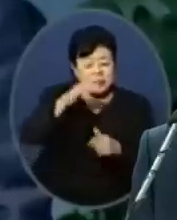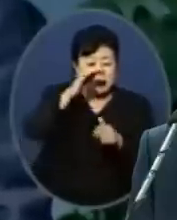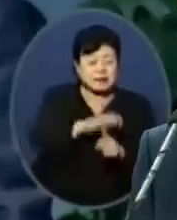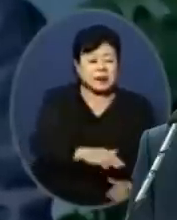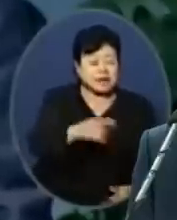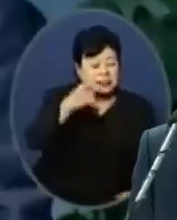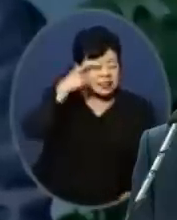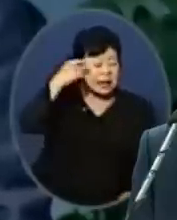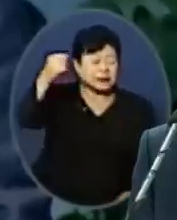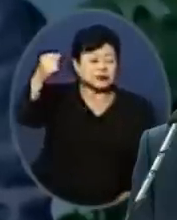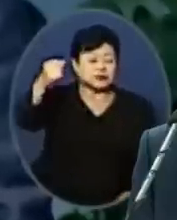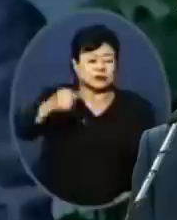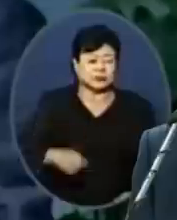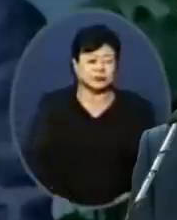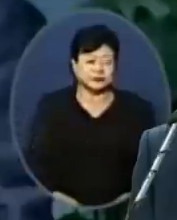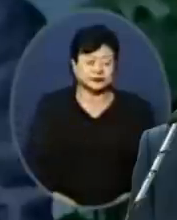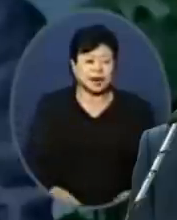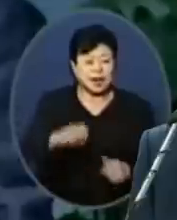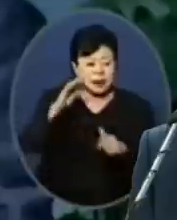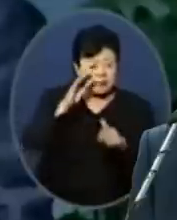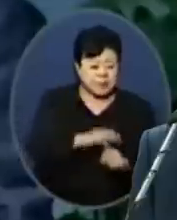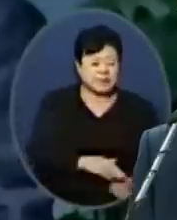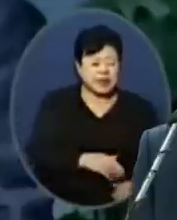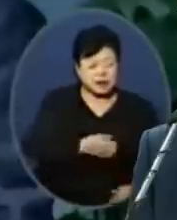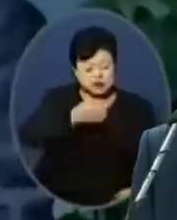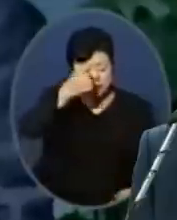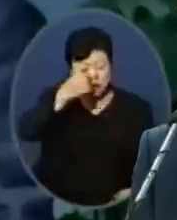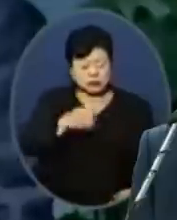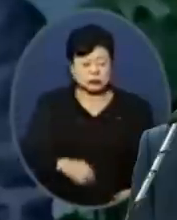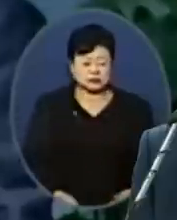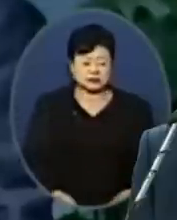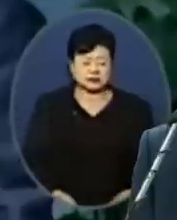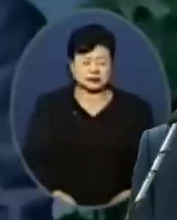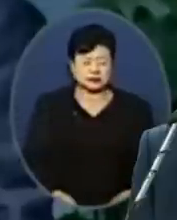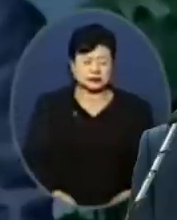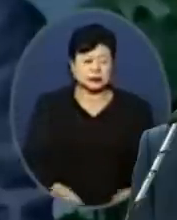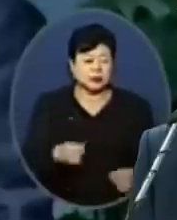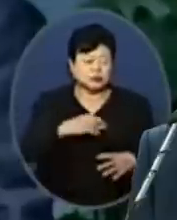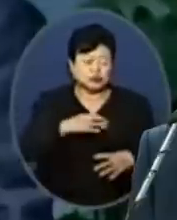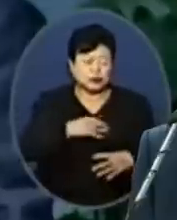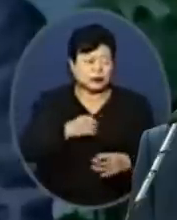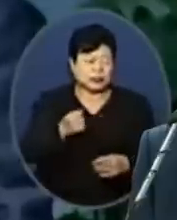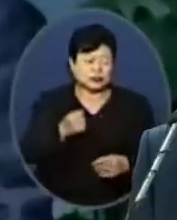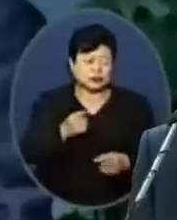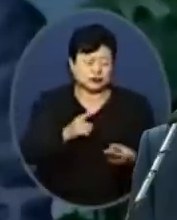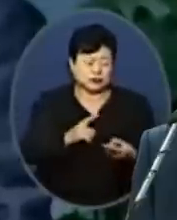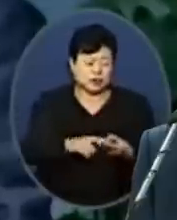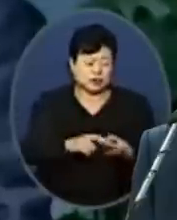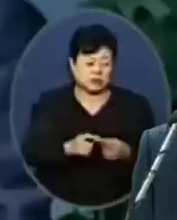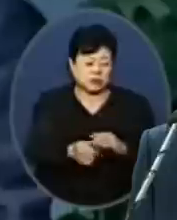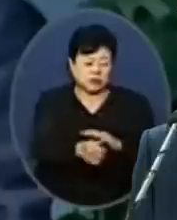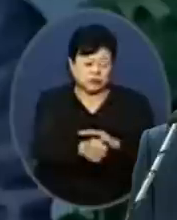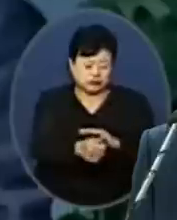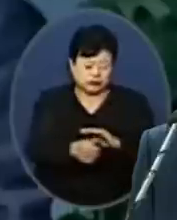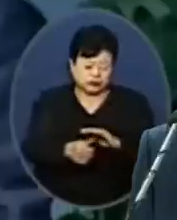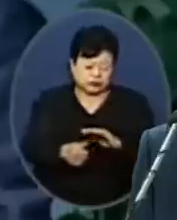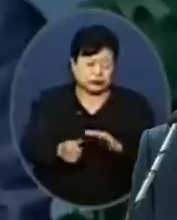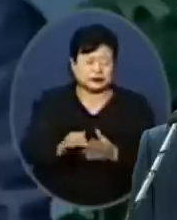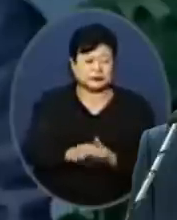패배했다고 생각을 하고 패배했다고 꿈꾸고 공포심을 가지고 뒤로